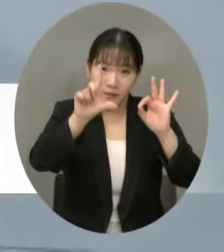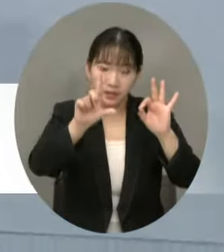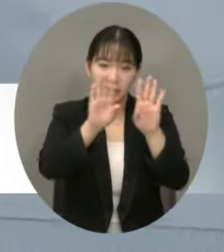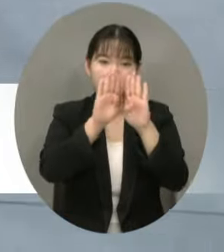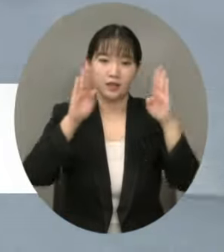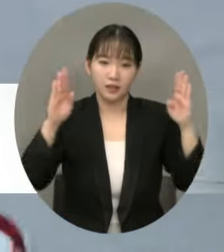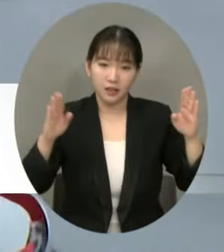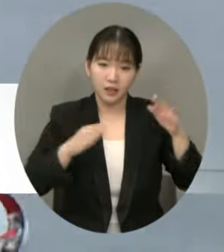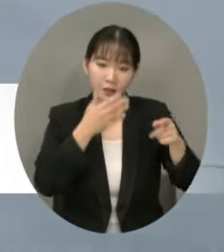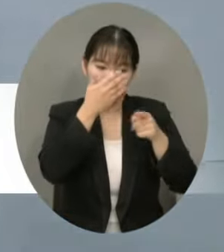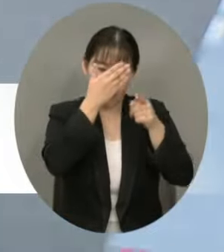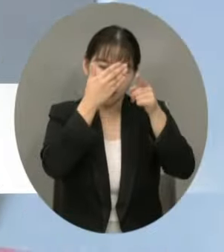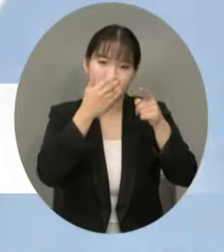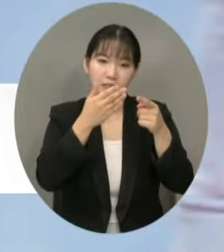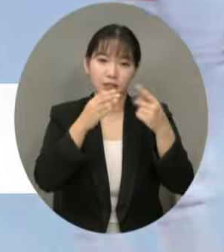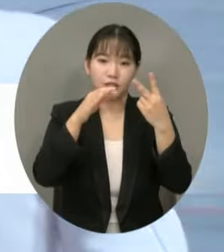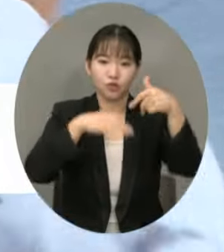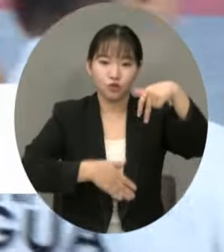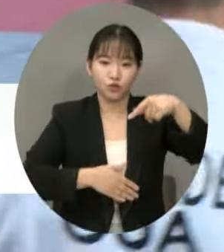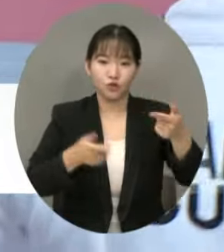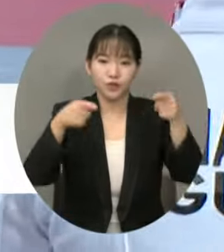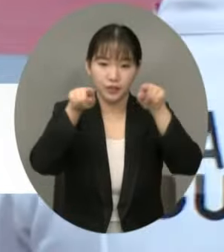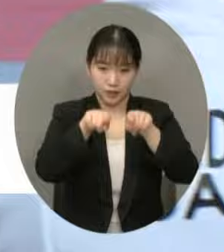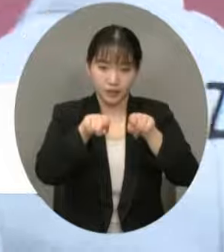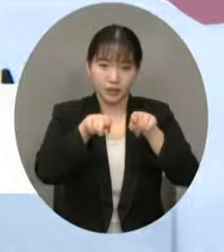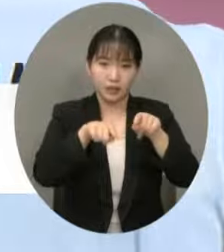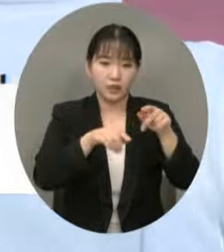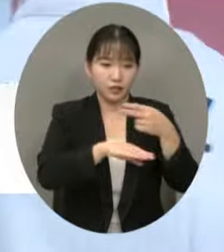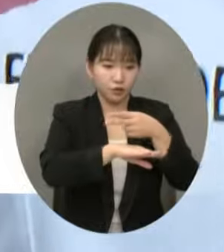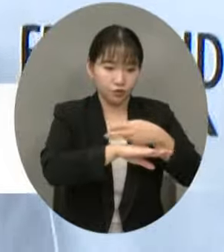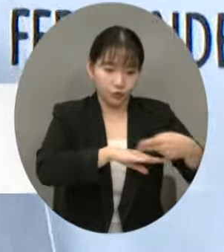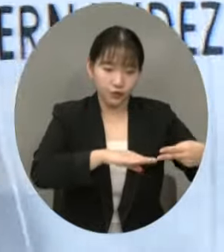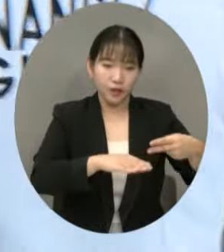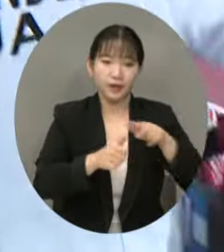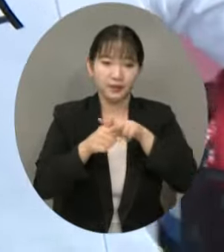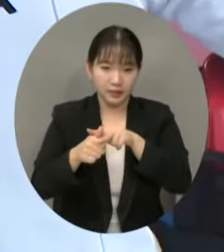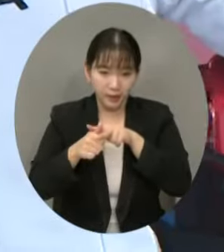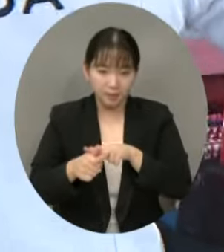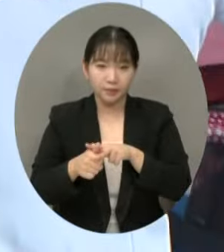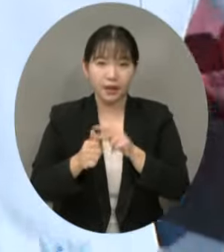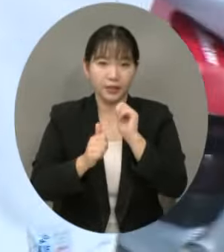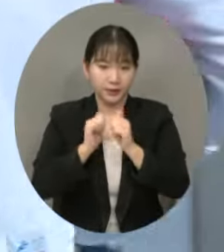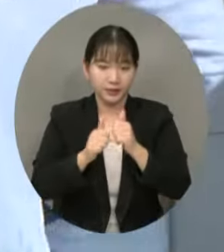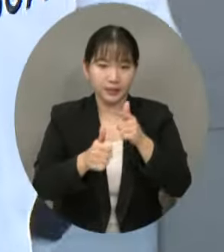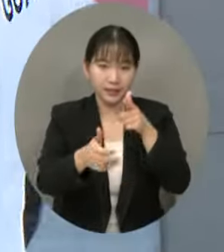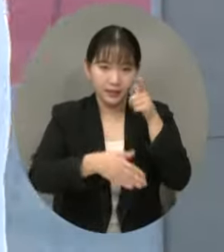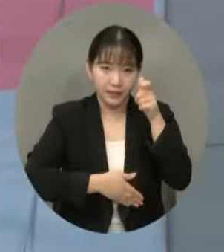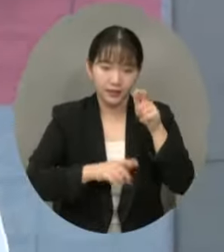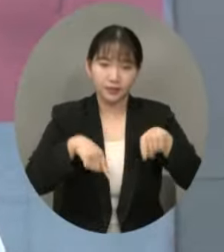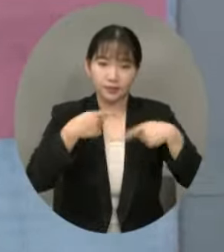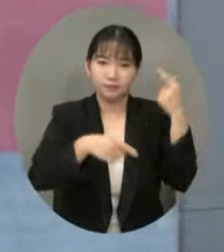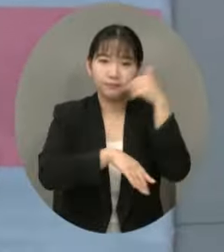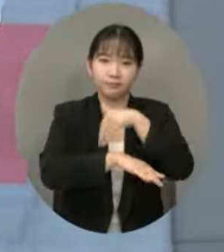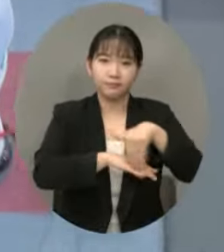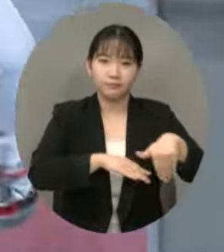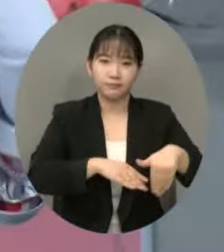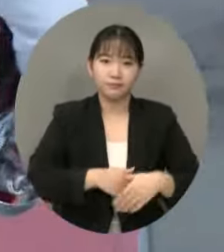열리는 펜싱 준결승에 이어 수영과 승마, 육상, 사격 경기를 이어나갈 예정입니다.